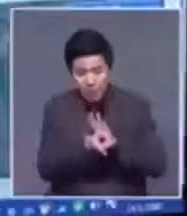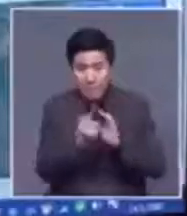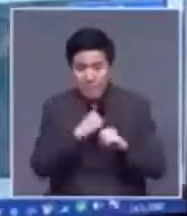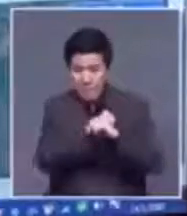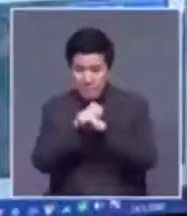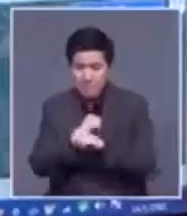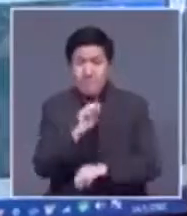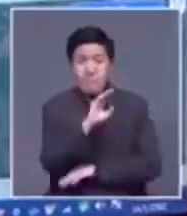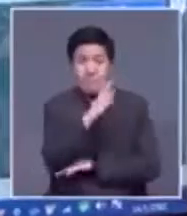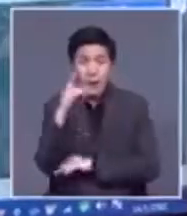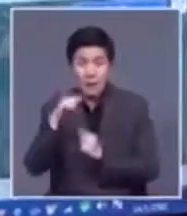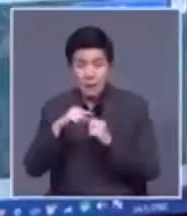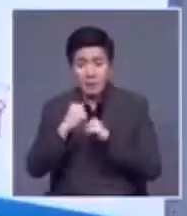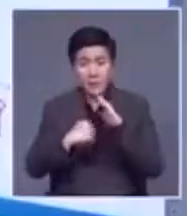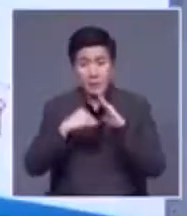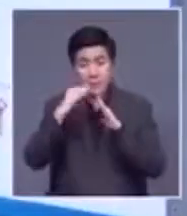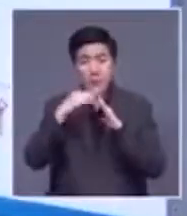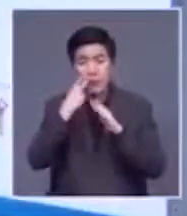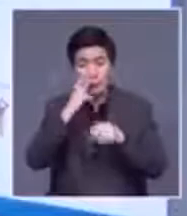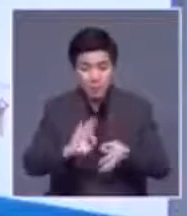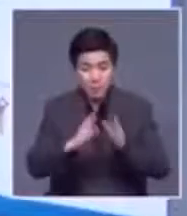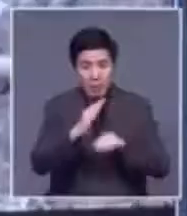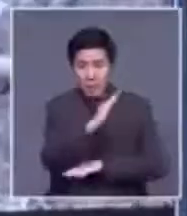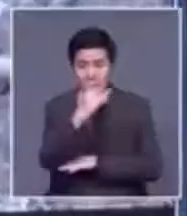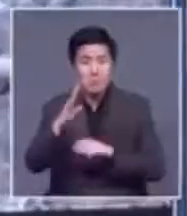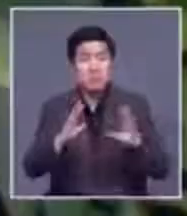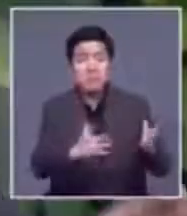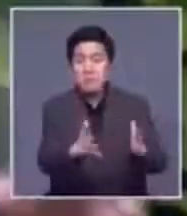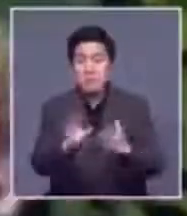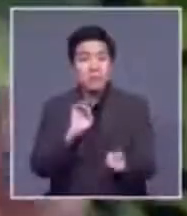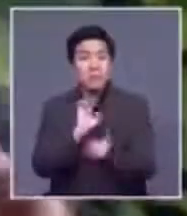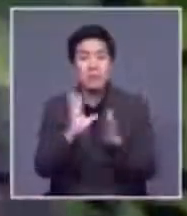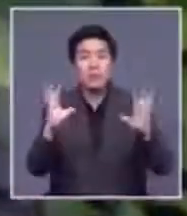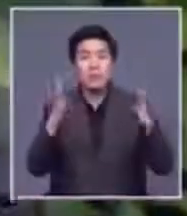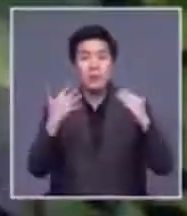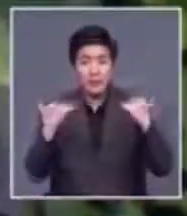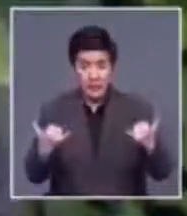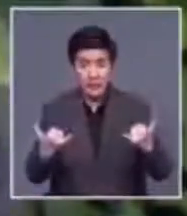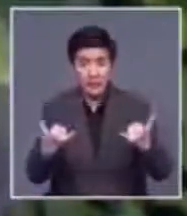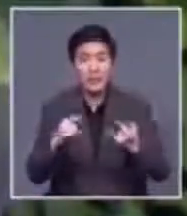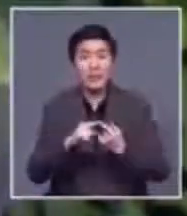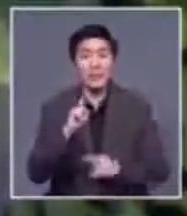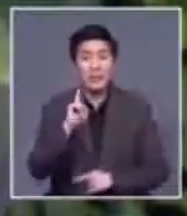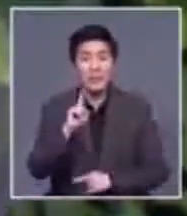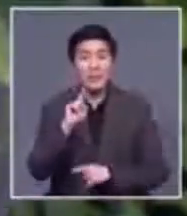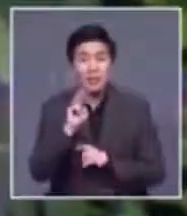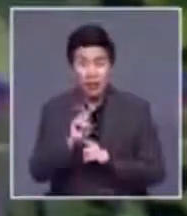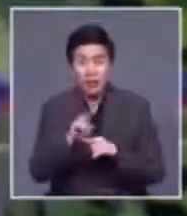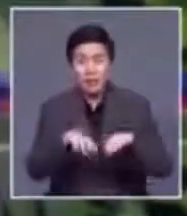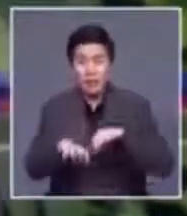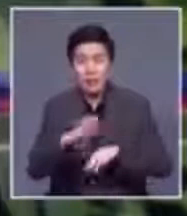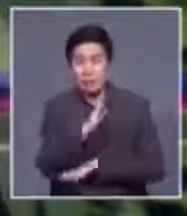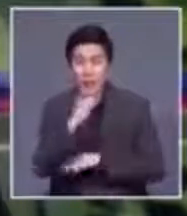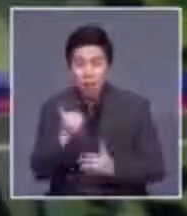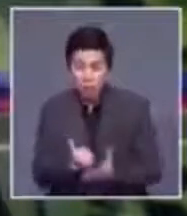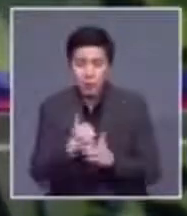สำเร็จในภาคเหนือปีนี้จะไม่ดีนข่าวไฟป่าหมอกควันมาคุกคามคนนะครับอันที่สองเราจะจัดการป่าไม้เพื่อสนับสนุนการพัฒนาประเทศ